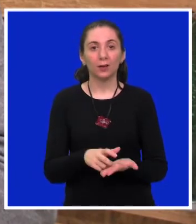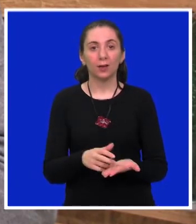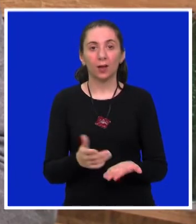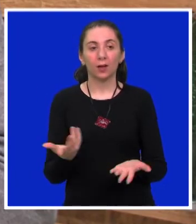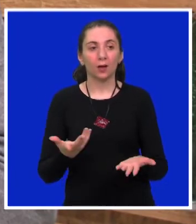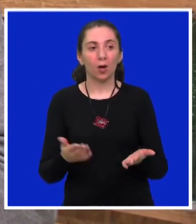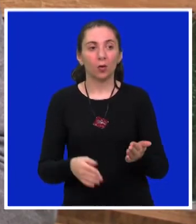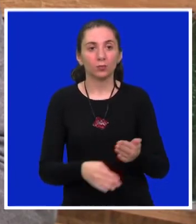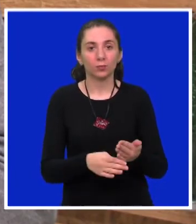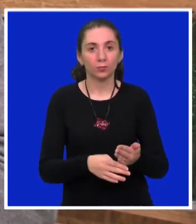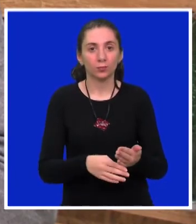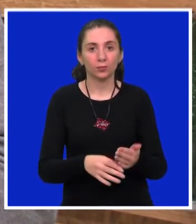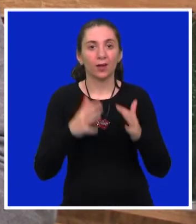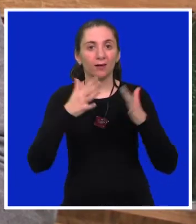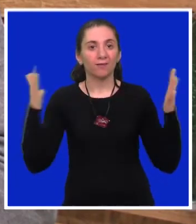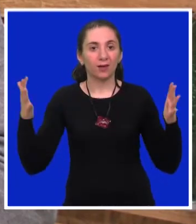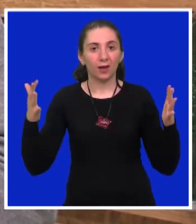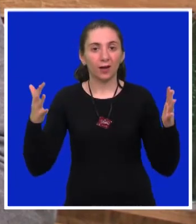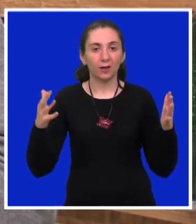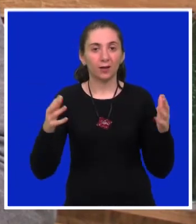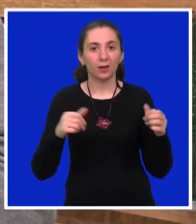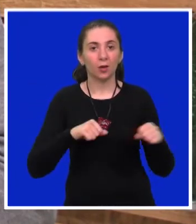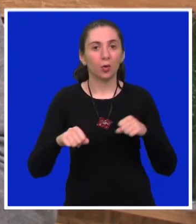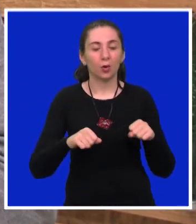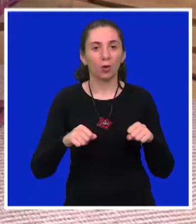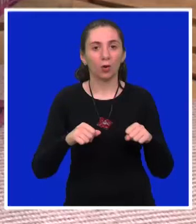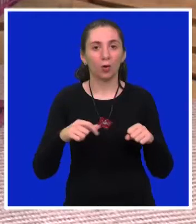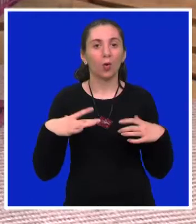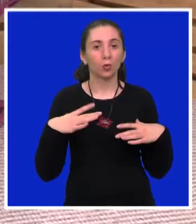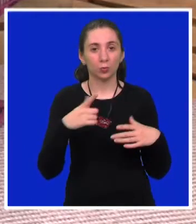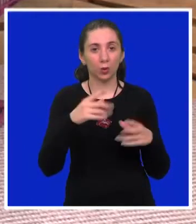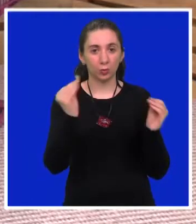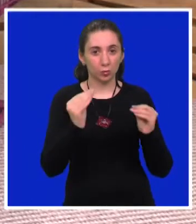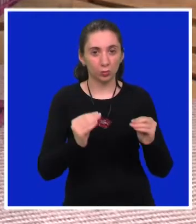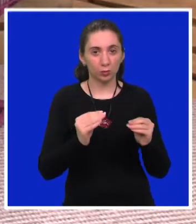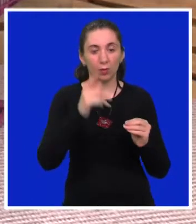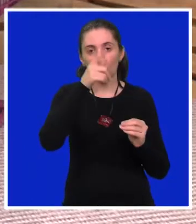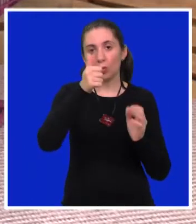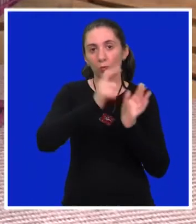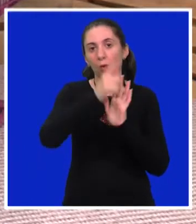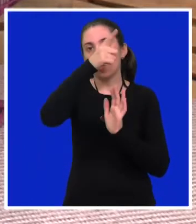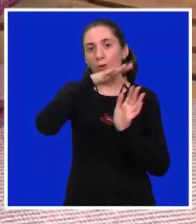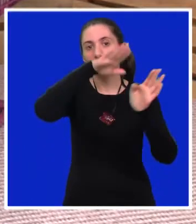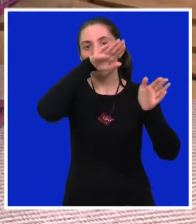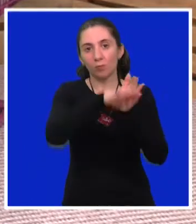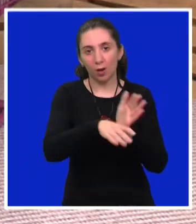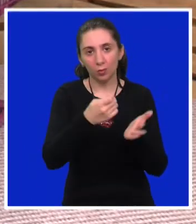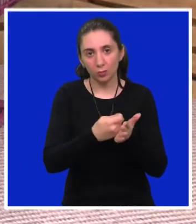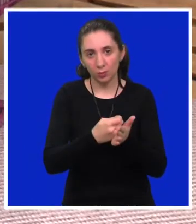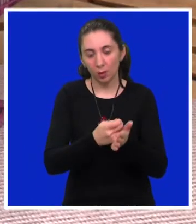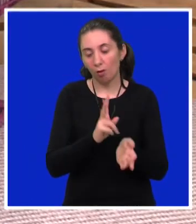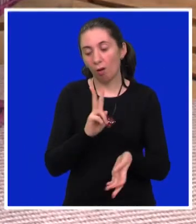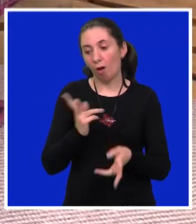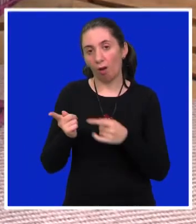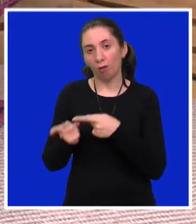ide na ruku gospodarstvu, velikim gospodarskim sustavima, jer njima u jednom trenutku smanjuje im cijenu, ali